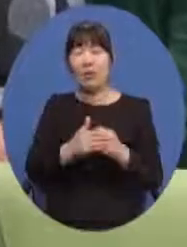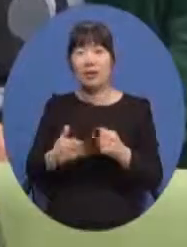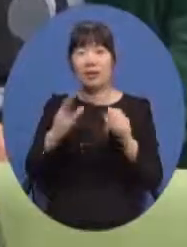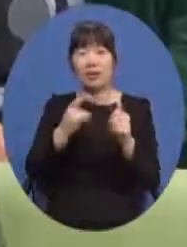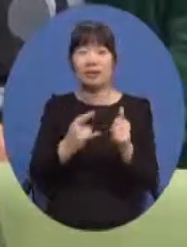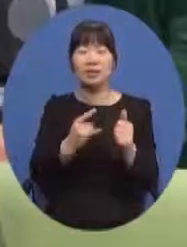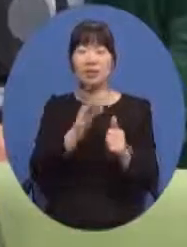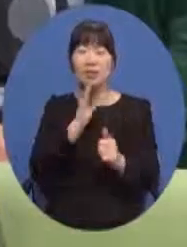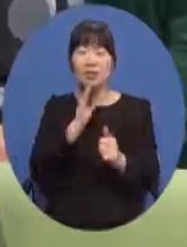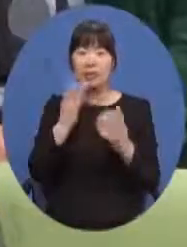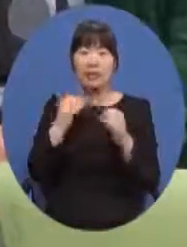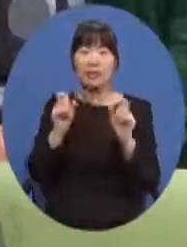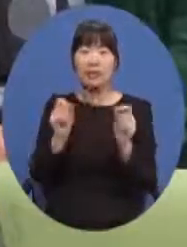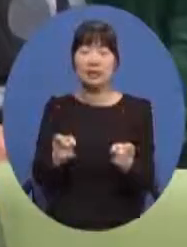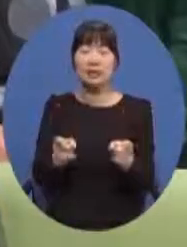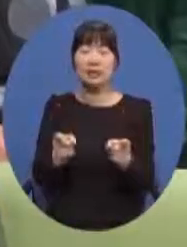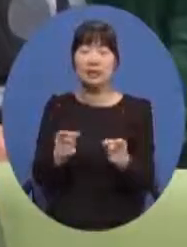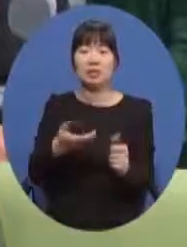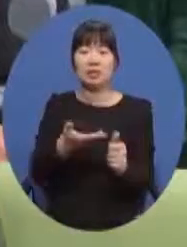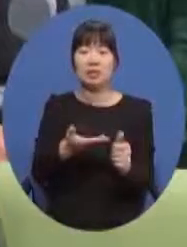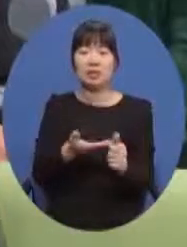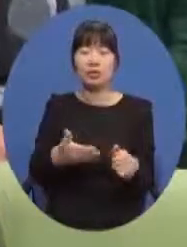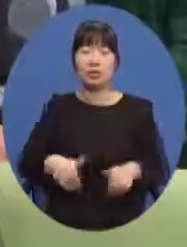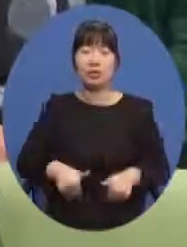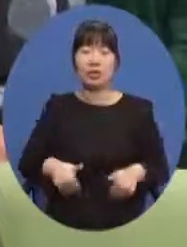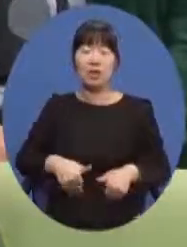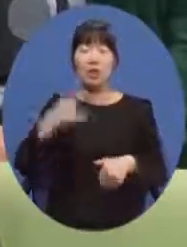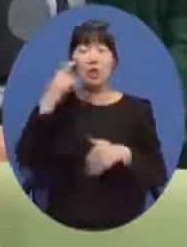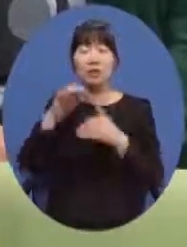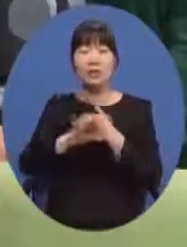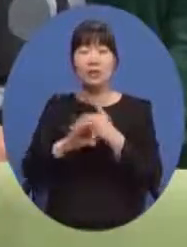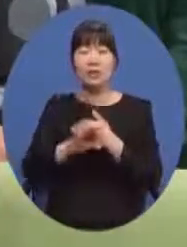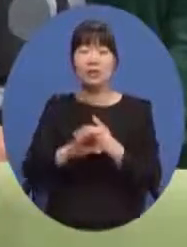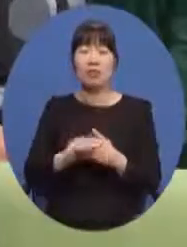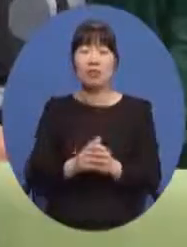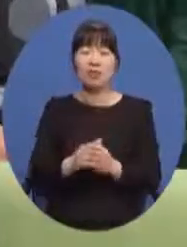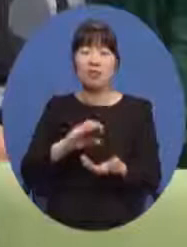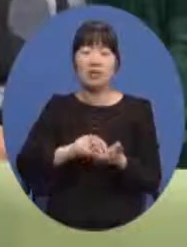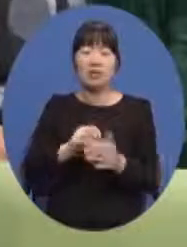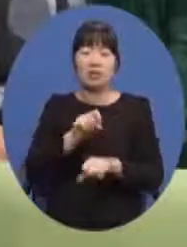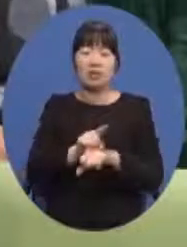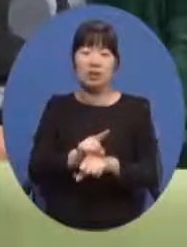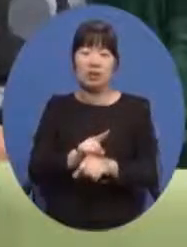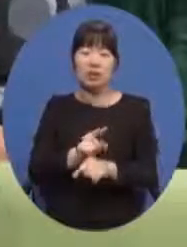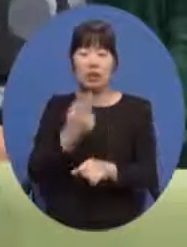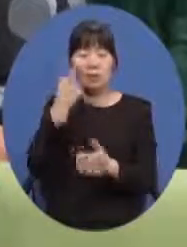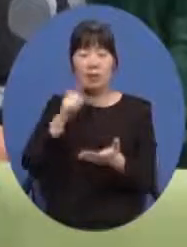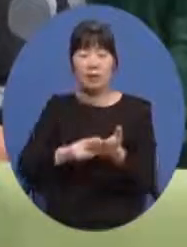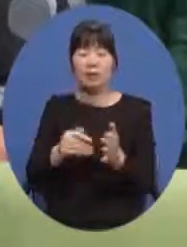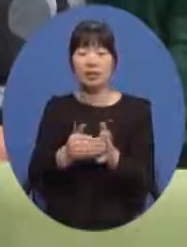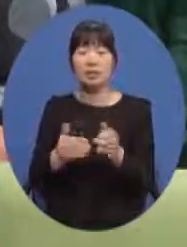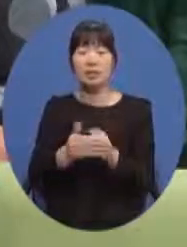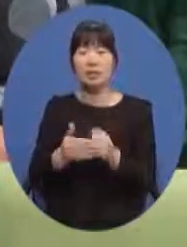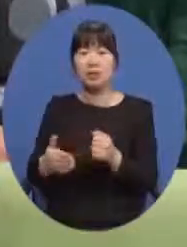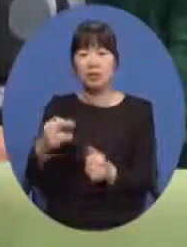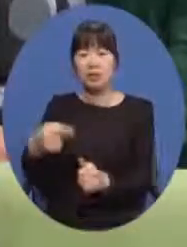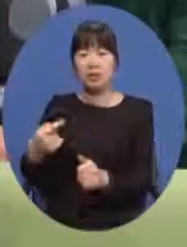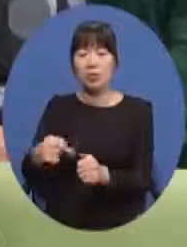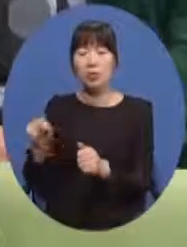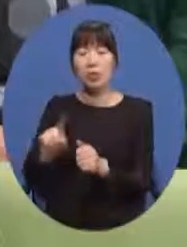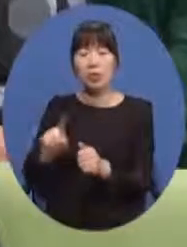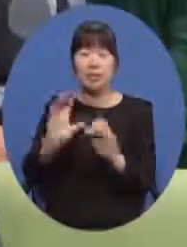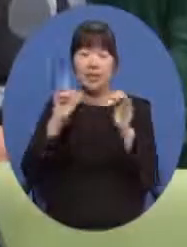아이들에게는 참으로 많은 기회를 줘야 됩니다. 왜? 그게 바로 적성의 발견입니다. 저는 교육이라는